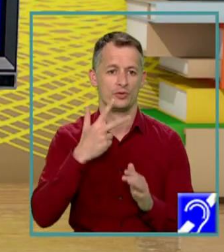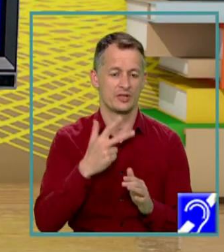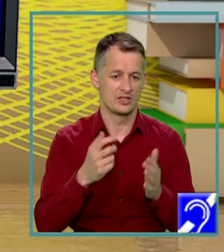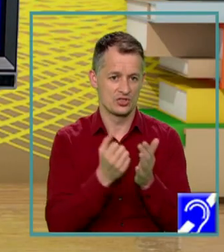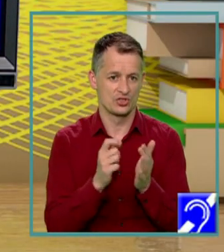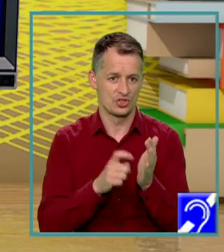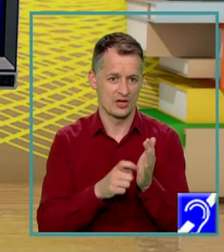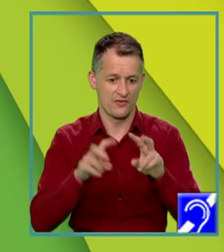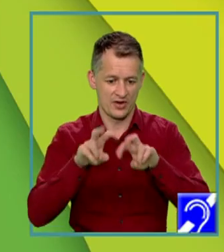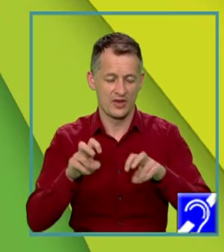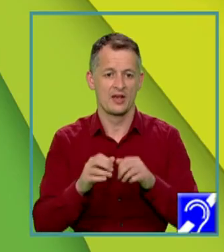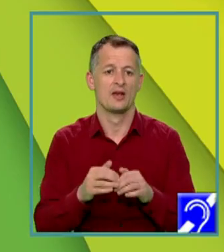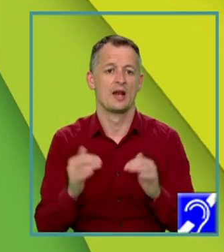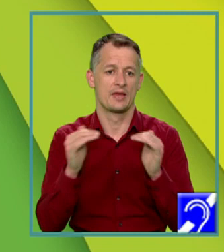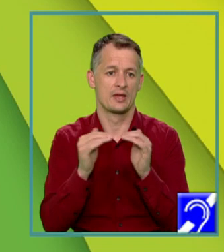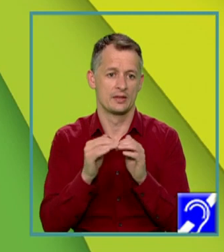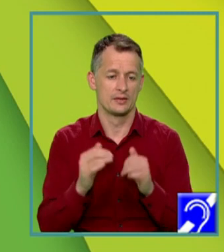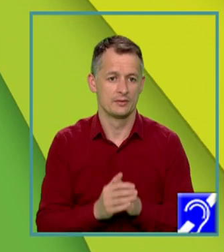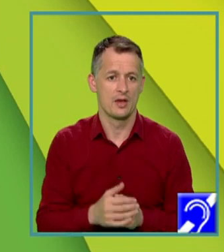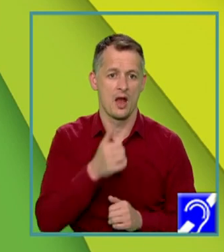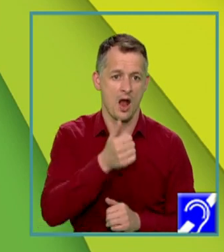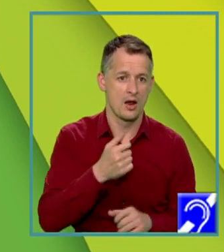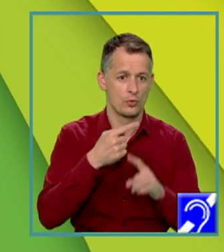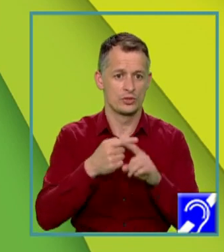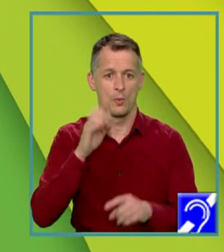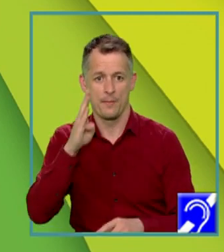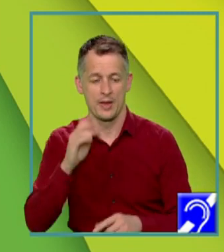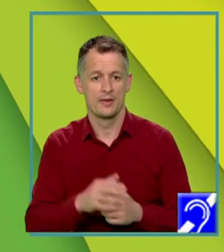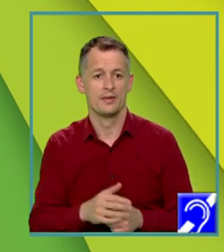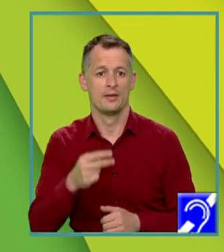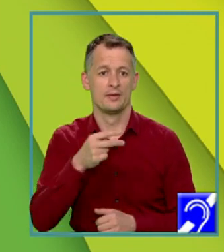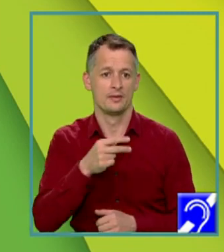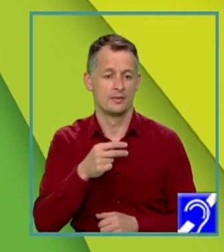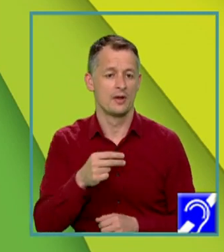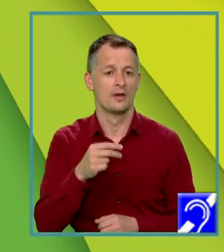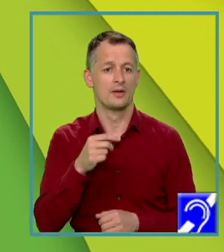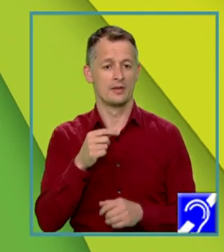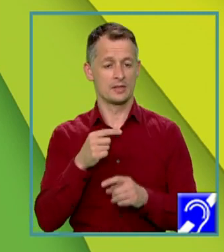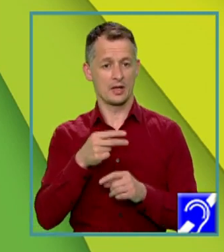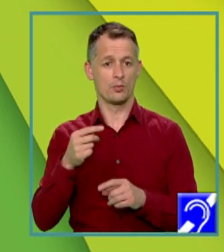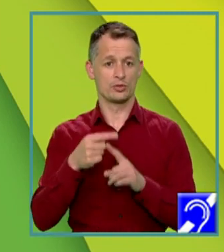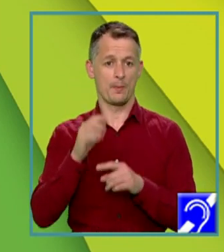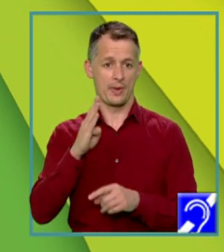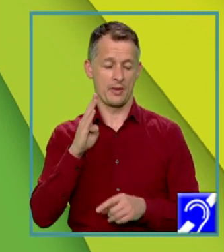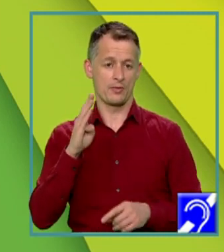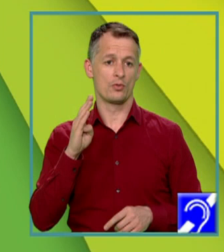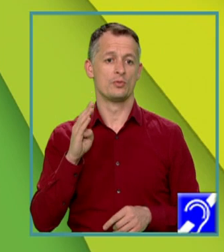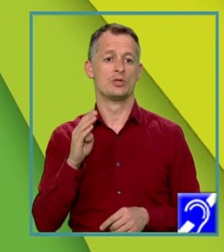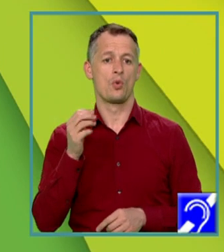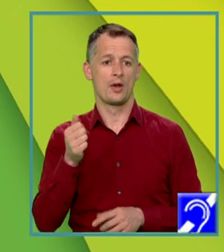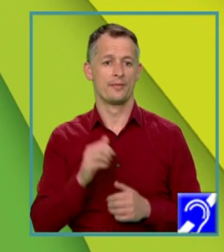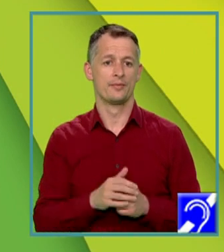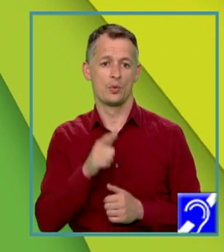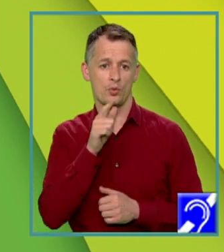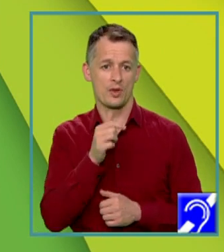verificarea unei egalități a înmulțit cu B egal cu b mulți tcu a unde a egal cu minus